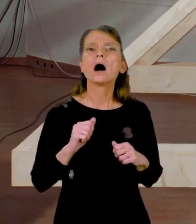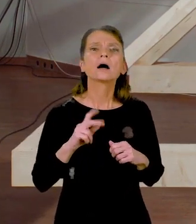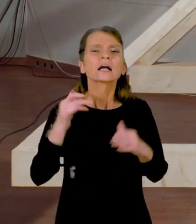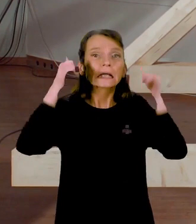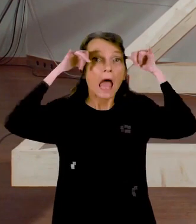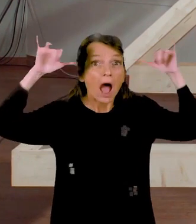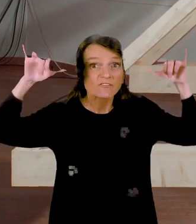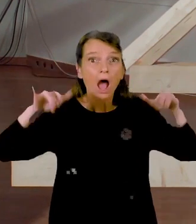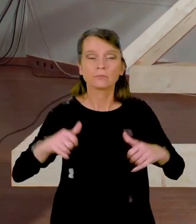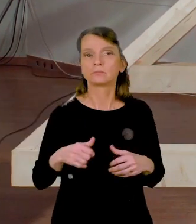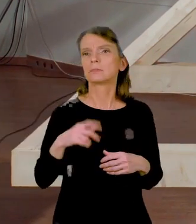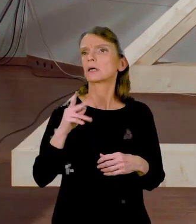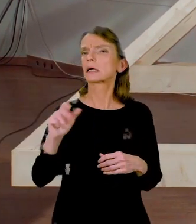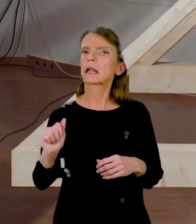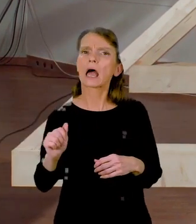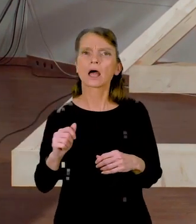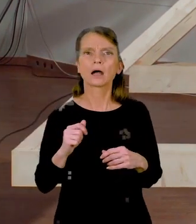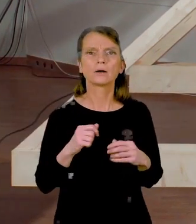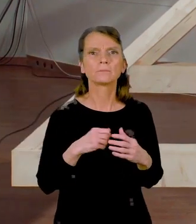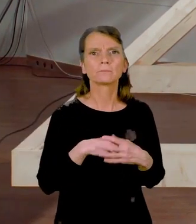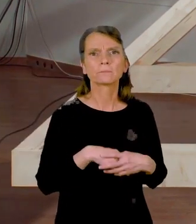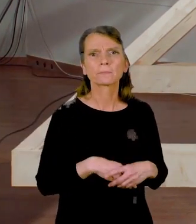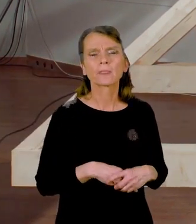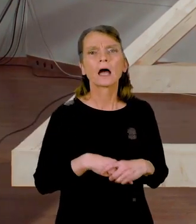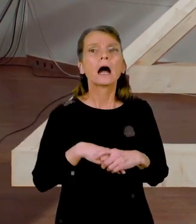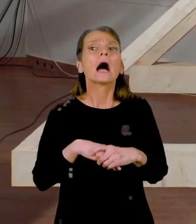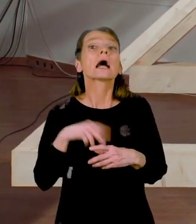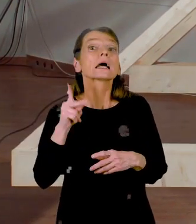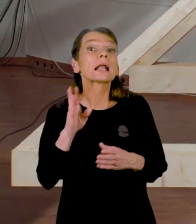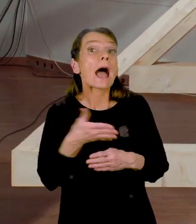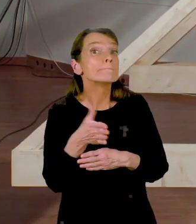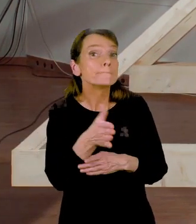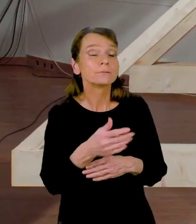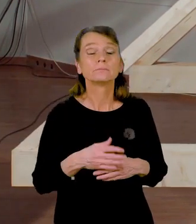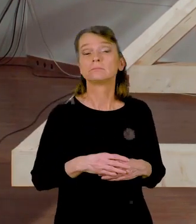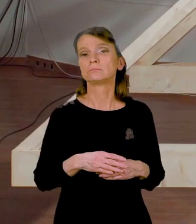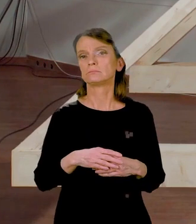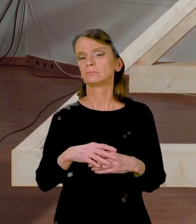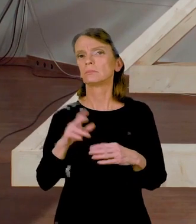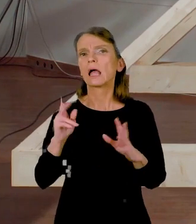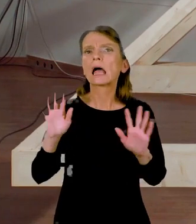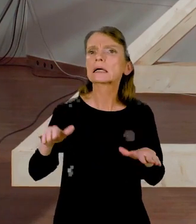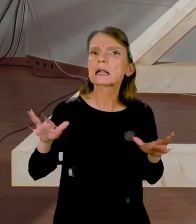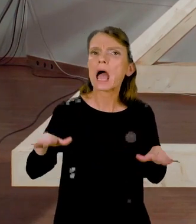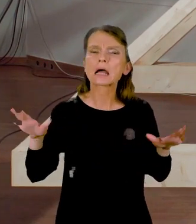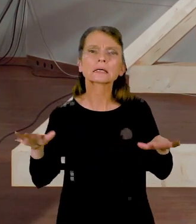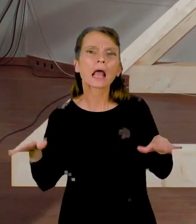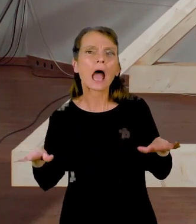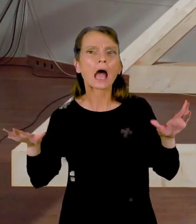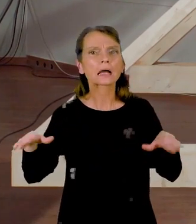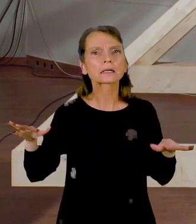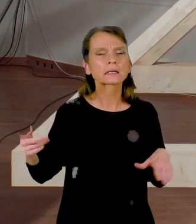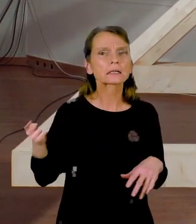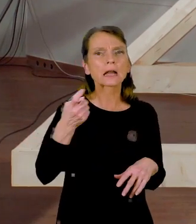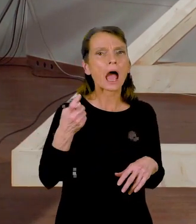Kra, kra. Krap. Kra, kra, kra,